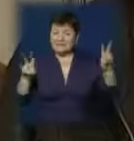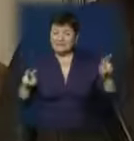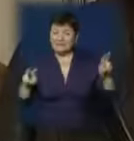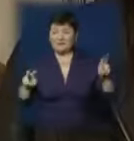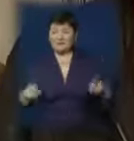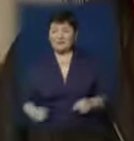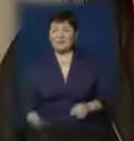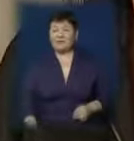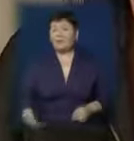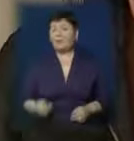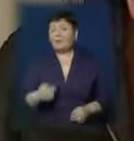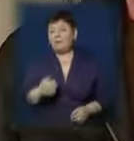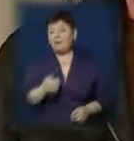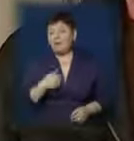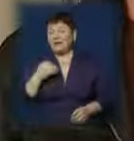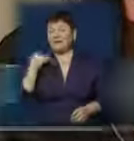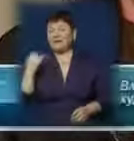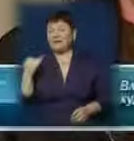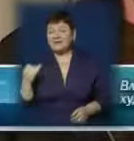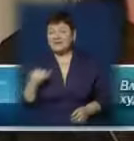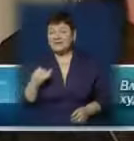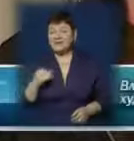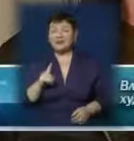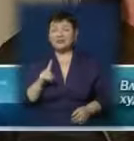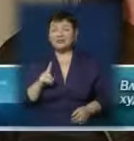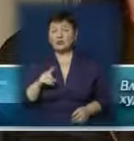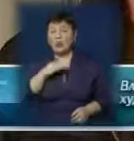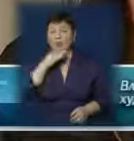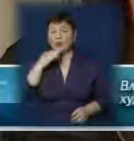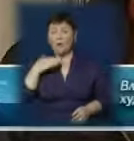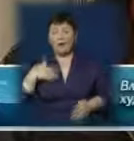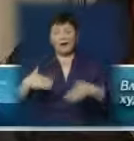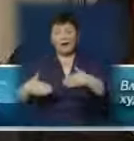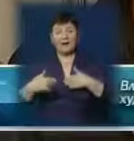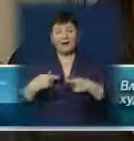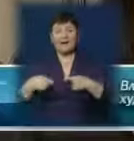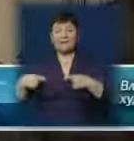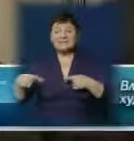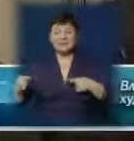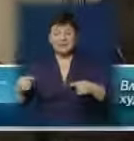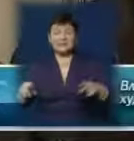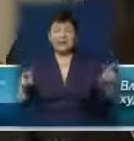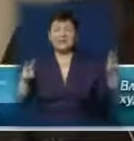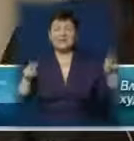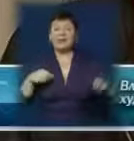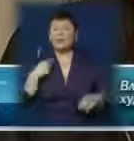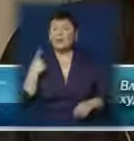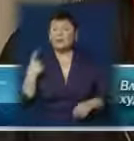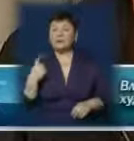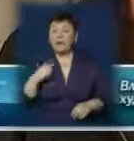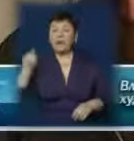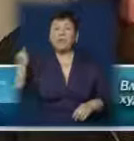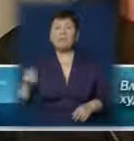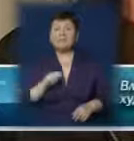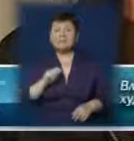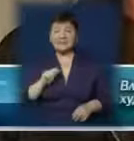Виставка мені вона цікава тим, що вона дуже різнообразна, так як тема одна, да? Пасха,